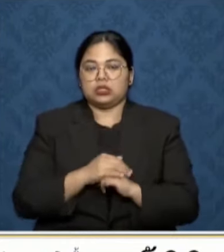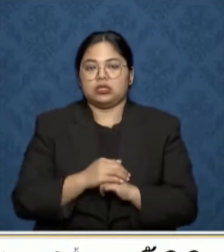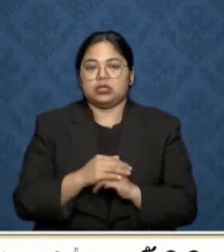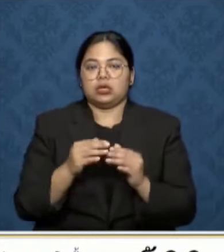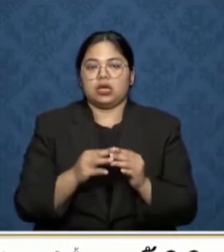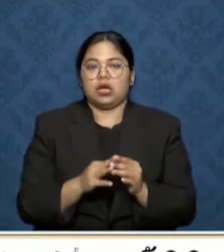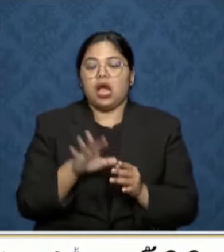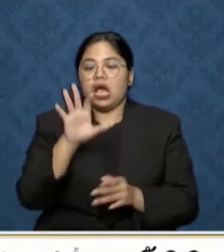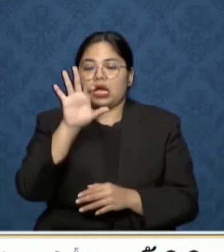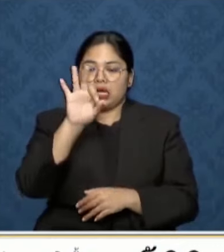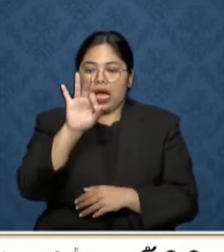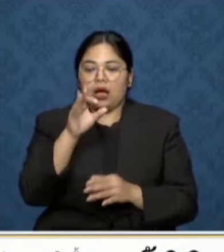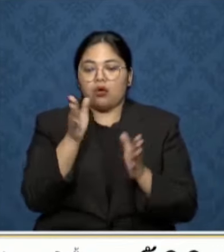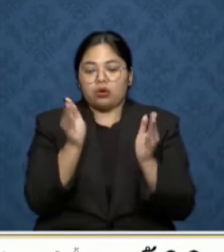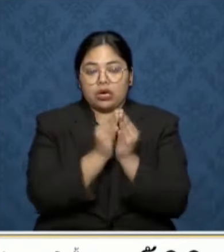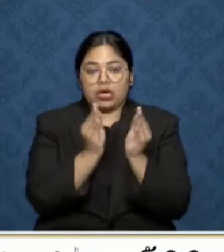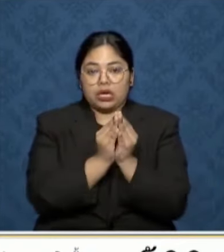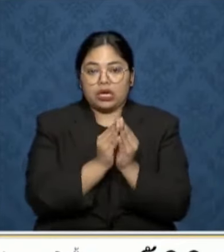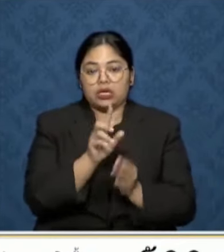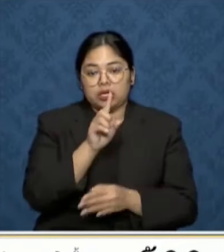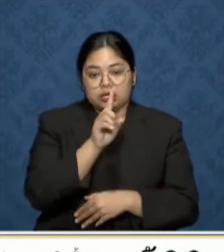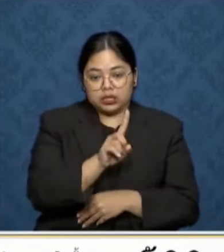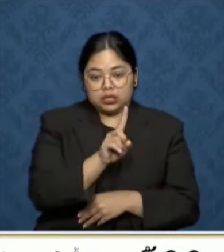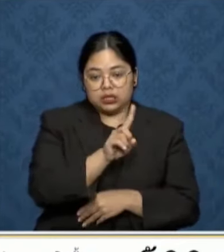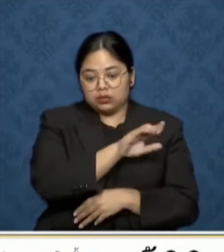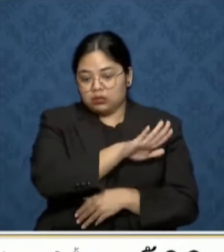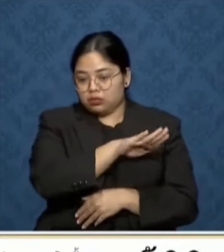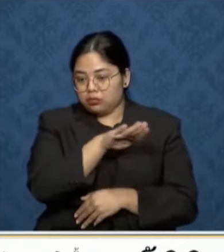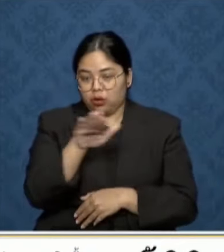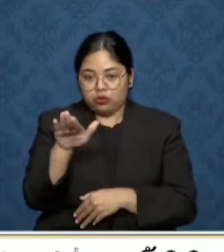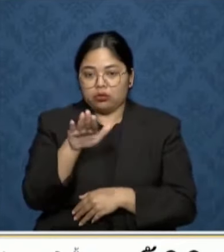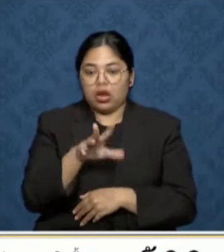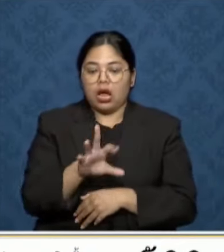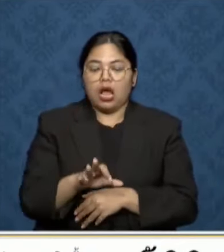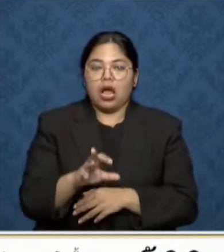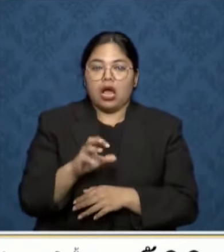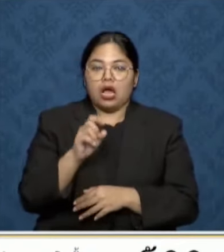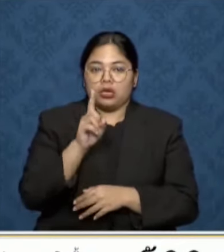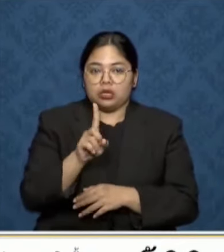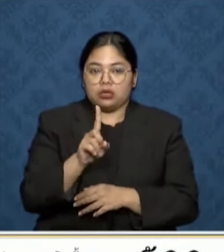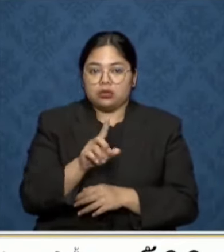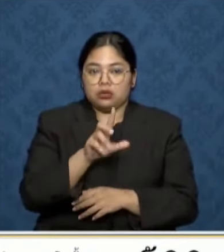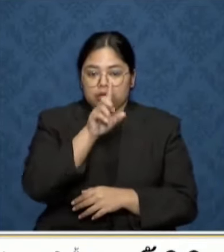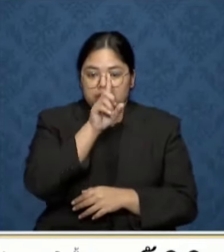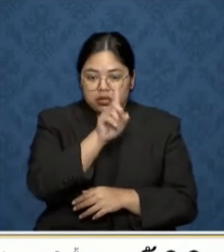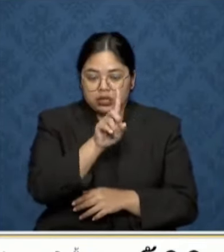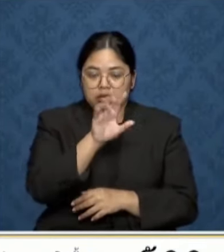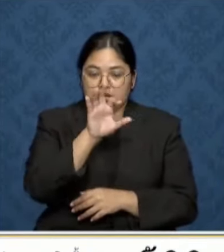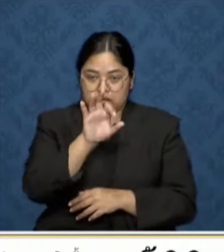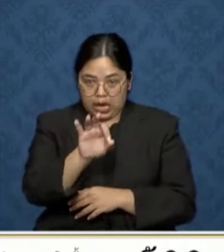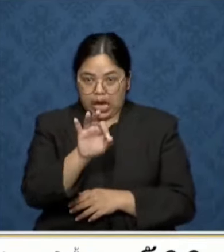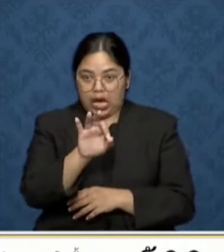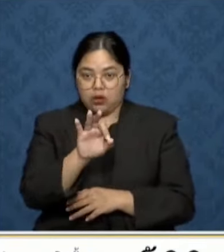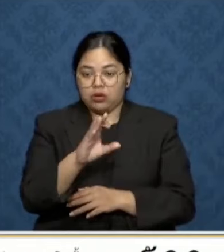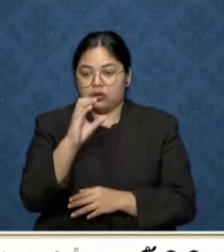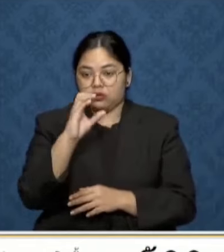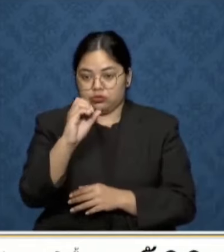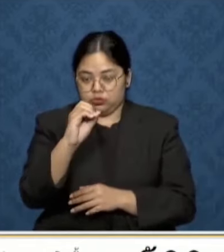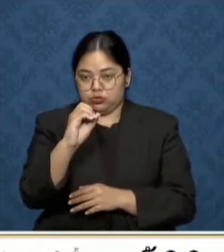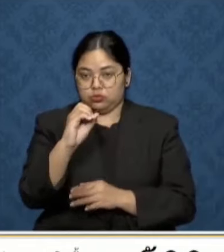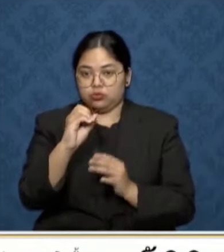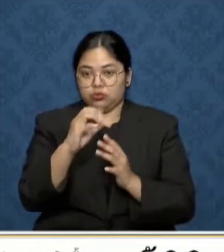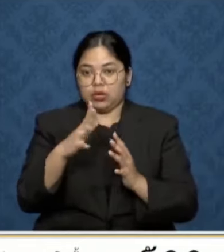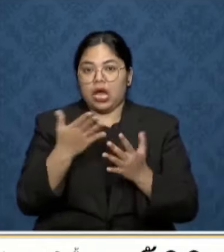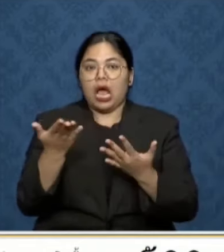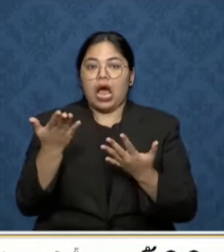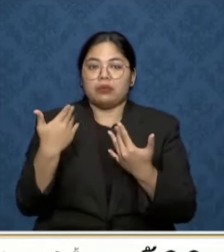นน ททำไง?!หนึ่ทุกขอ ม ศยขอหน doubles right?ศข มนต้องหน่ Rule and้อ แล้มศยข้อ 1.ผมให้ศูยข้อที่บ้างใ